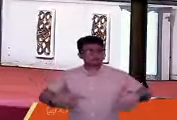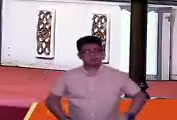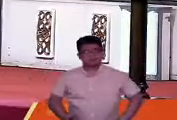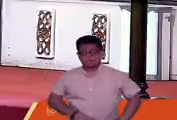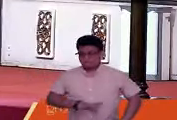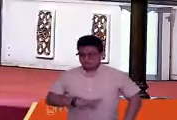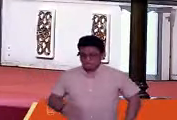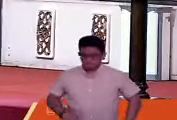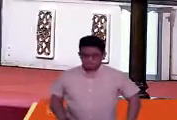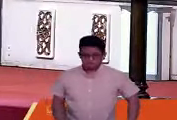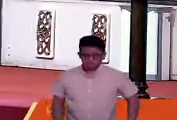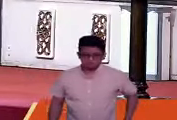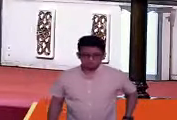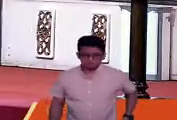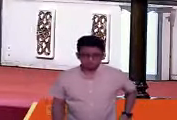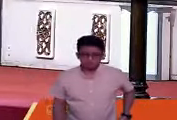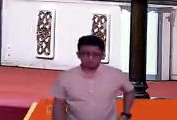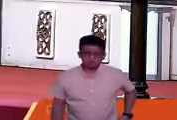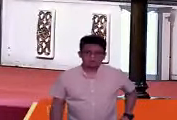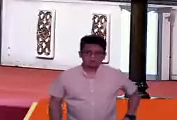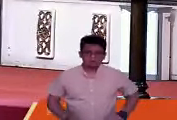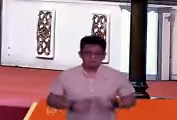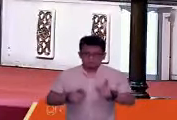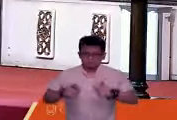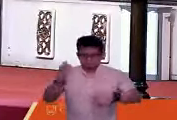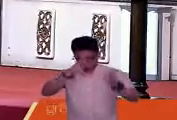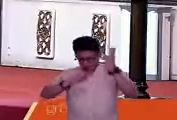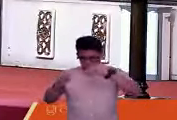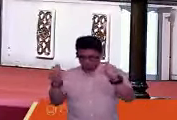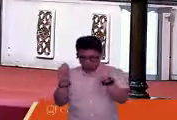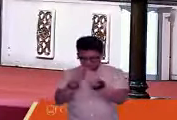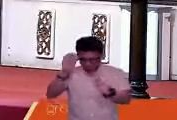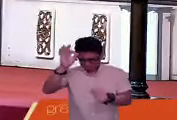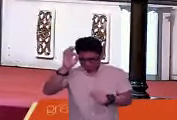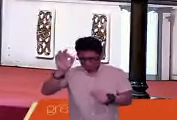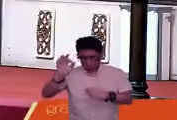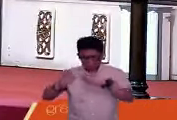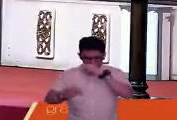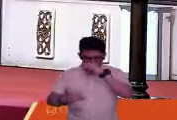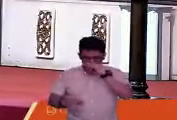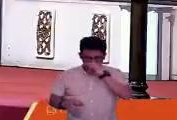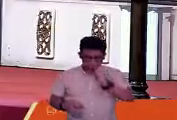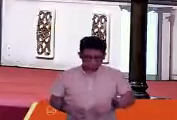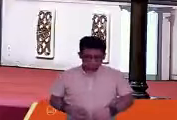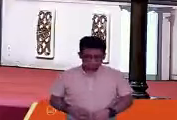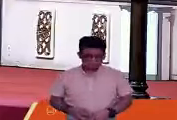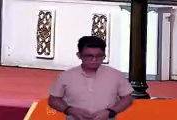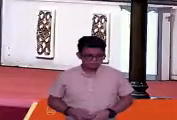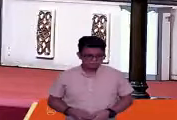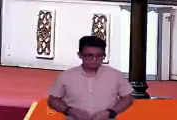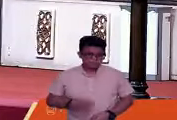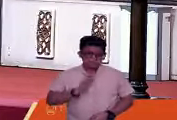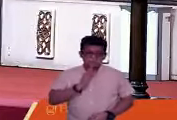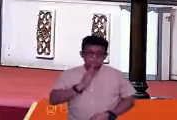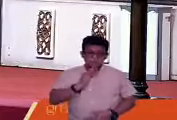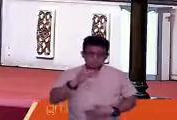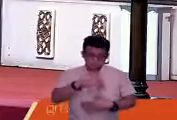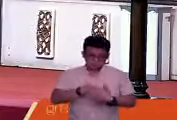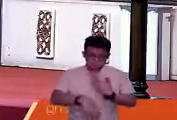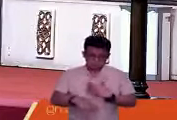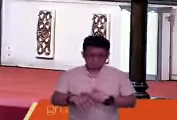very, very fluent in speaking in French. But the problem was, sa among balay, we were speaking in English so that kini